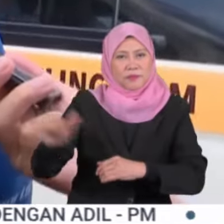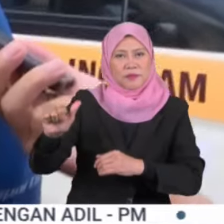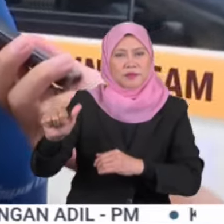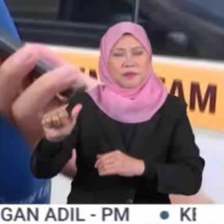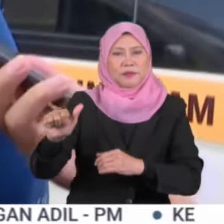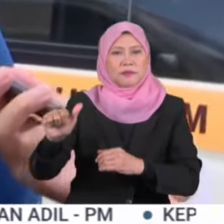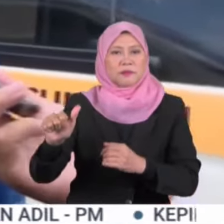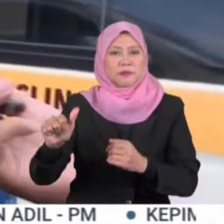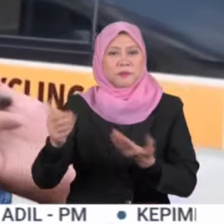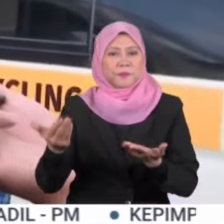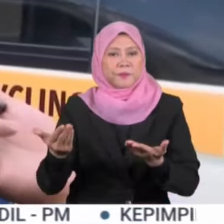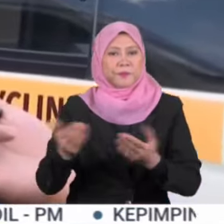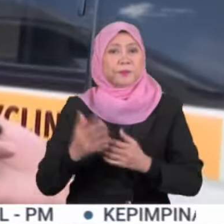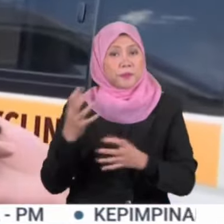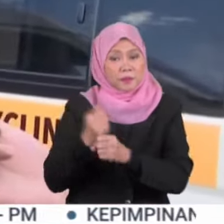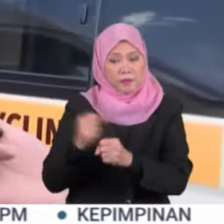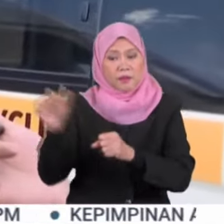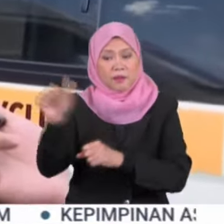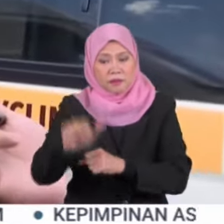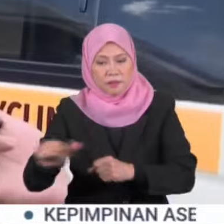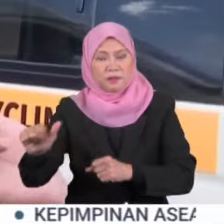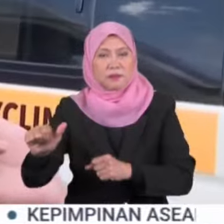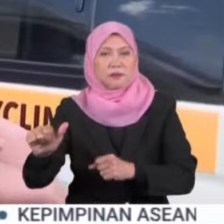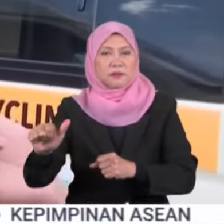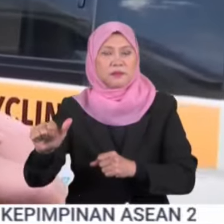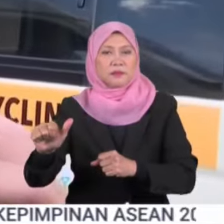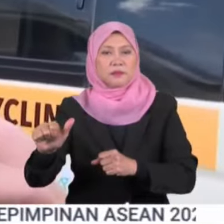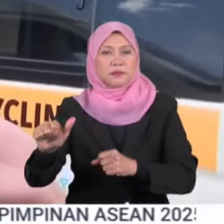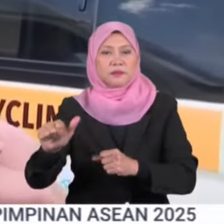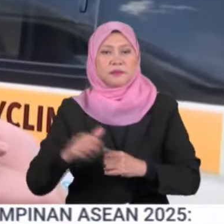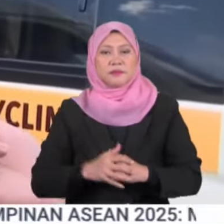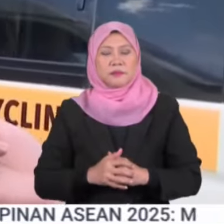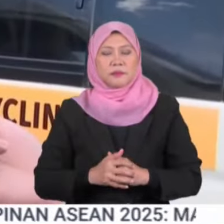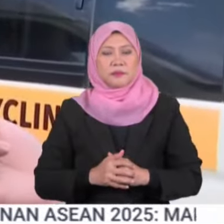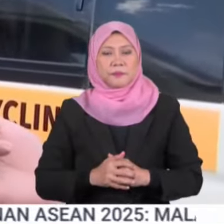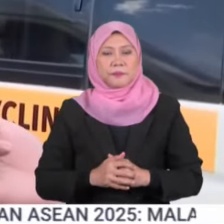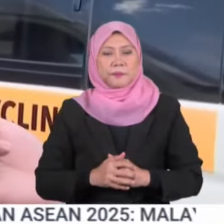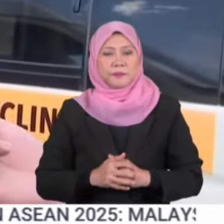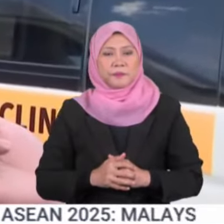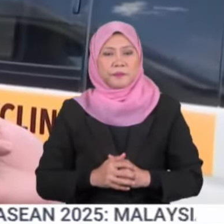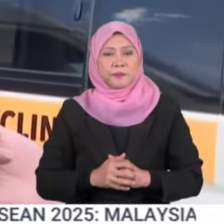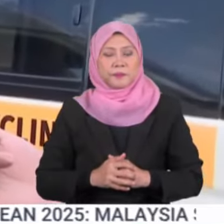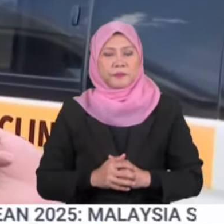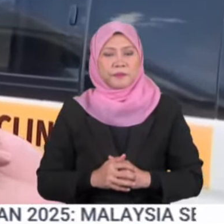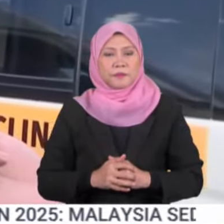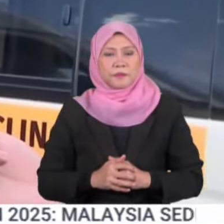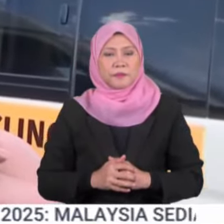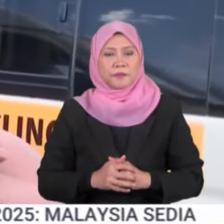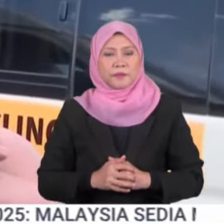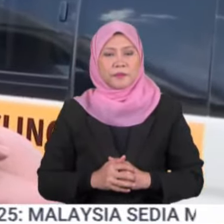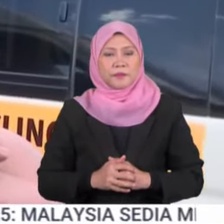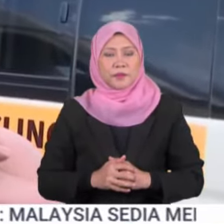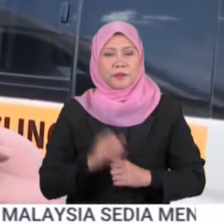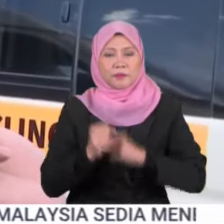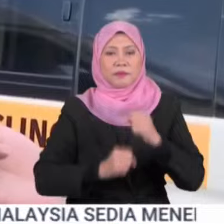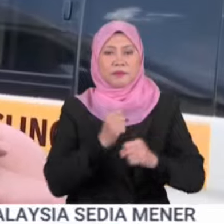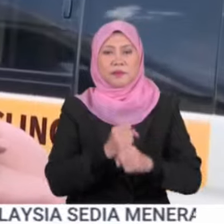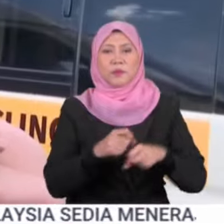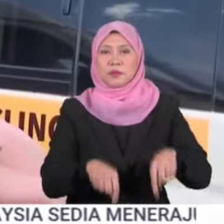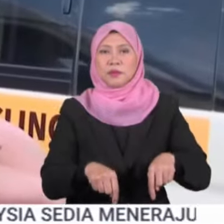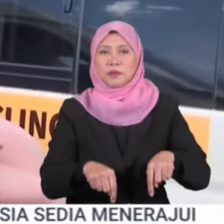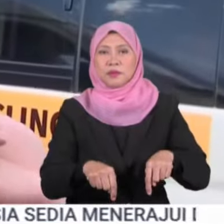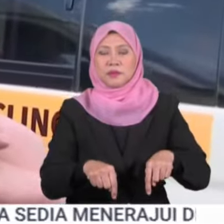dah dapat untuk Asia, for sure Emang akan the best lah untuk Malaysia Rider ni. Jadi tahun ni Emang